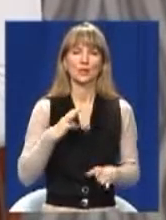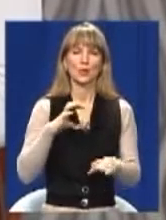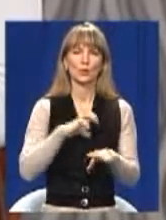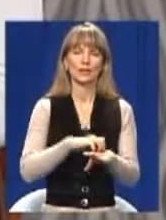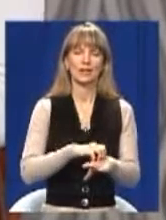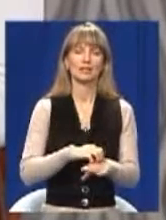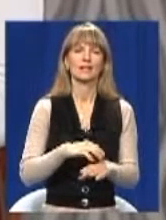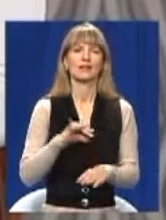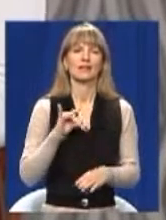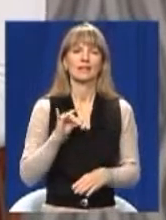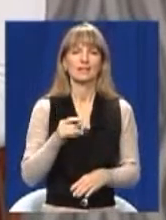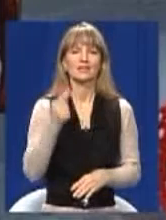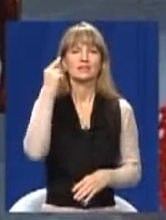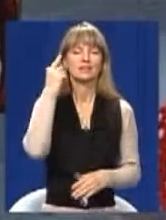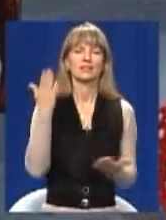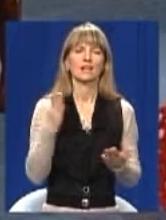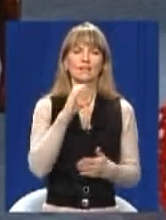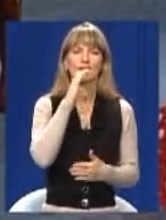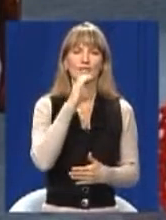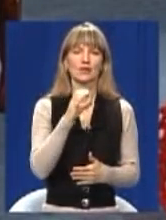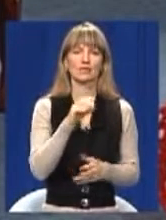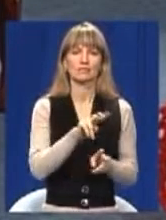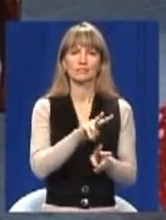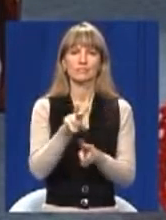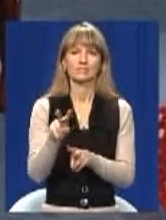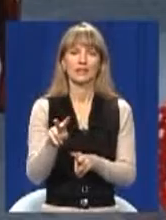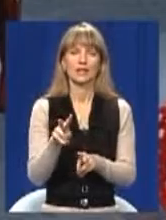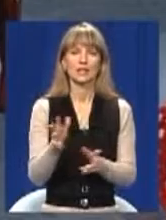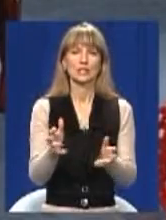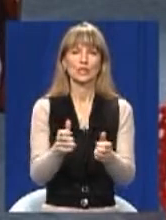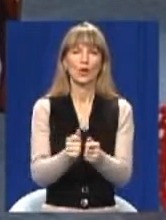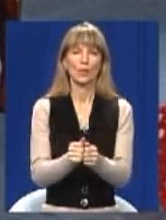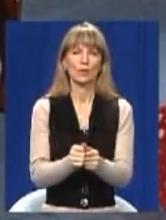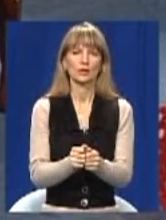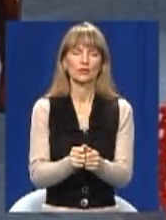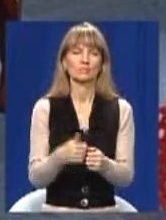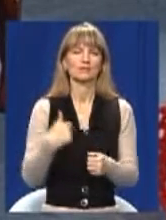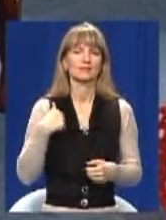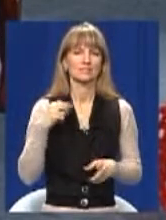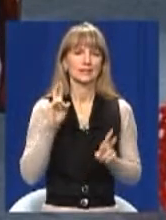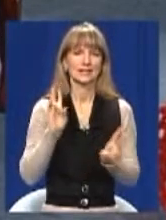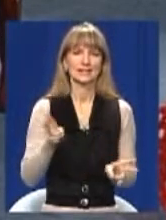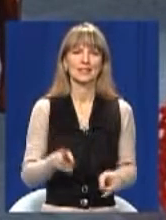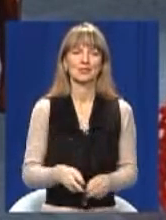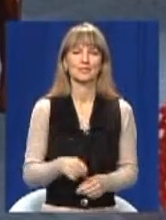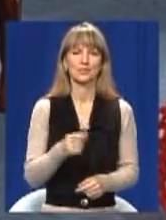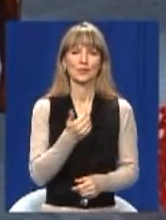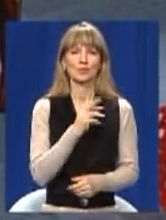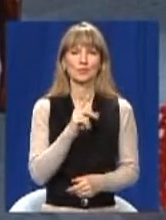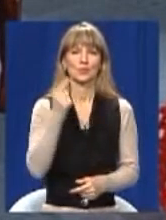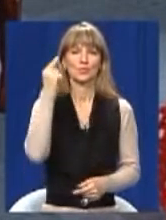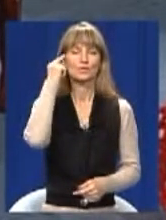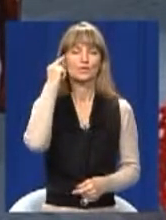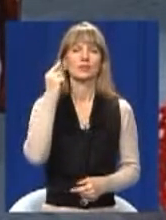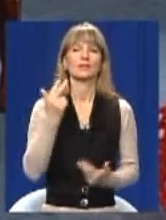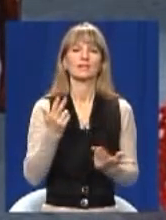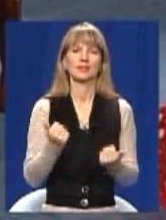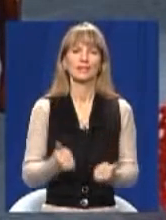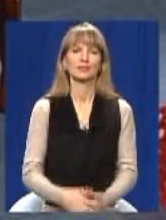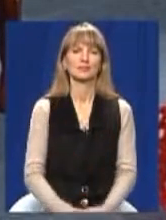А взагалі, ти знаєш, як вовки вислідковують здобич? Ні. А хотілося б дізнатися?